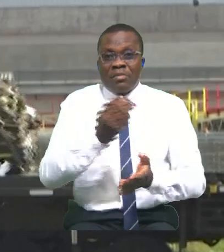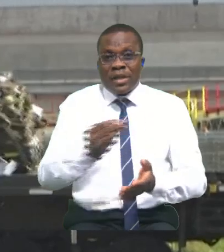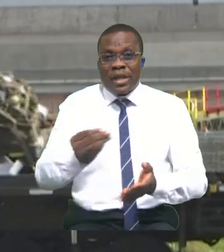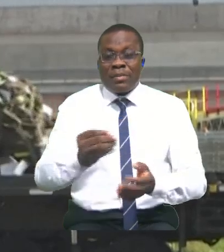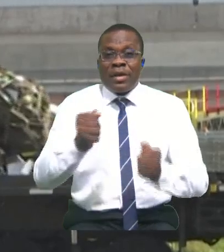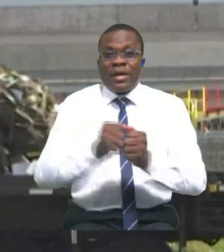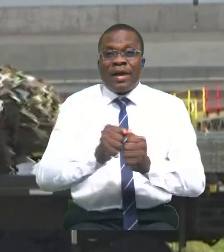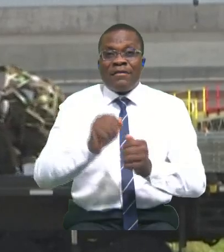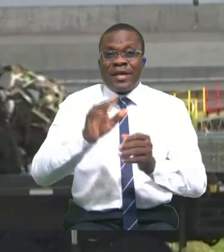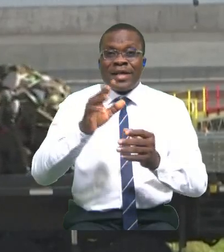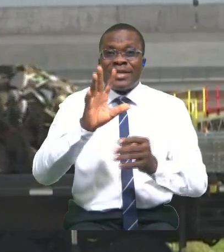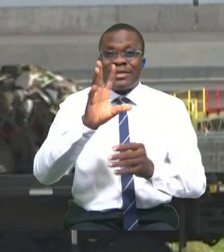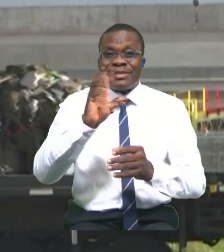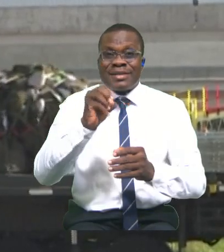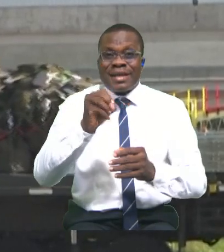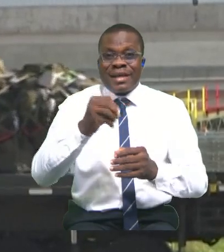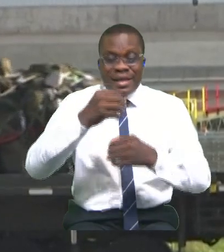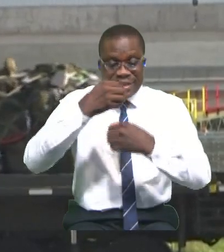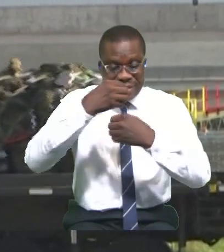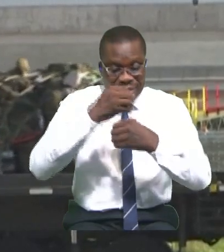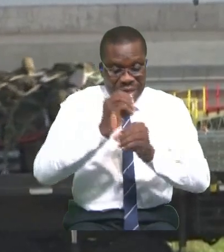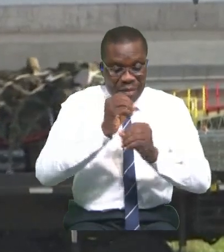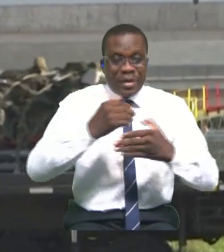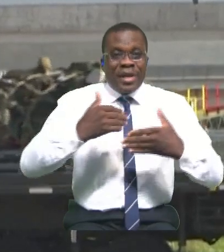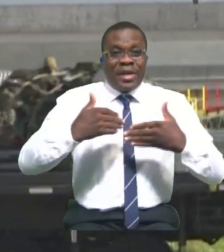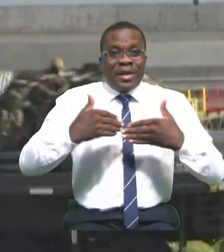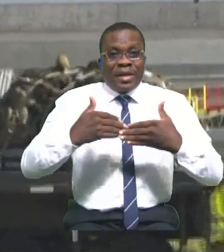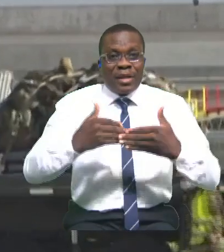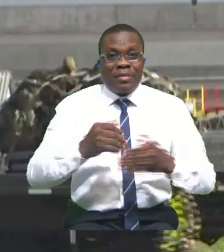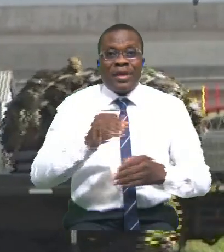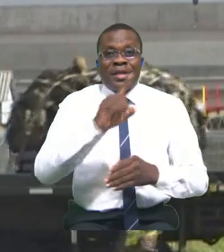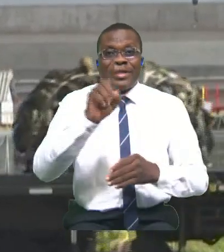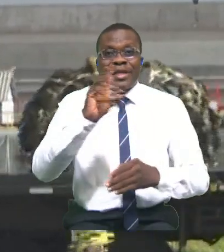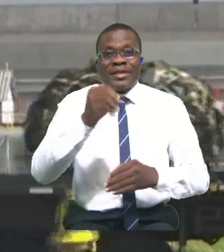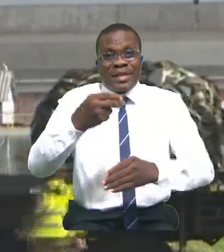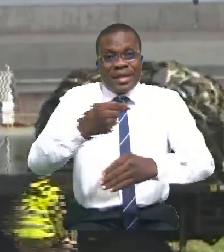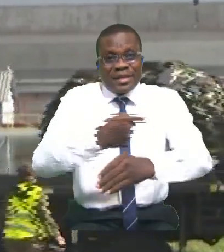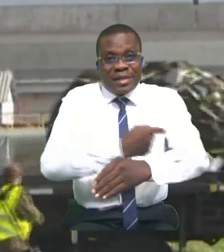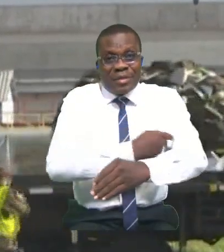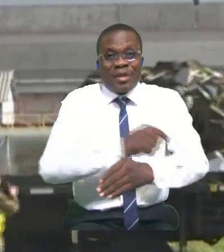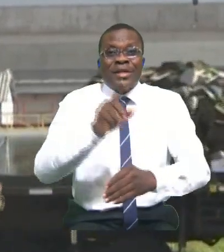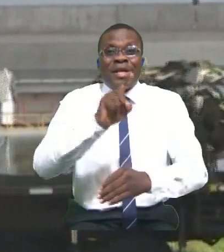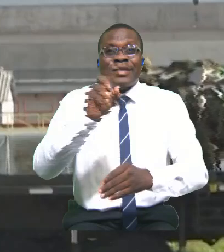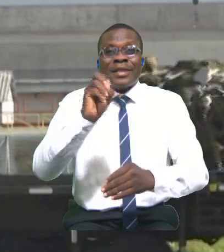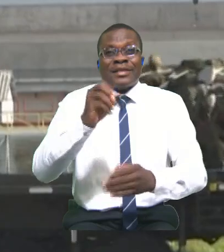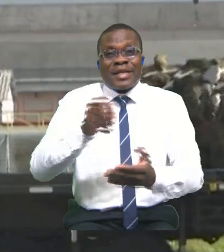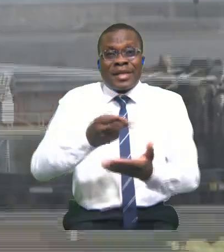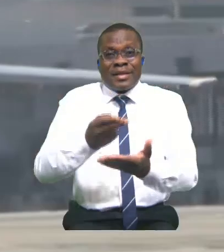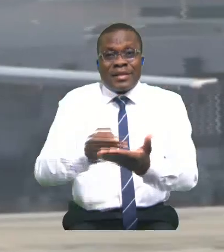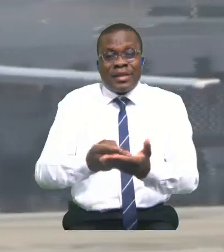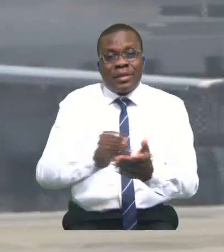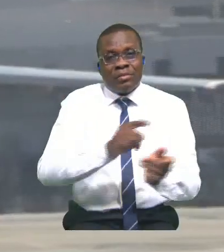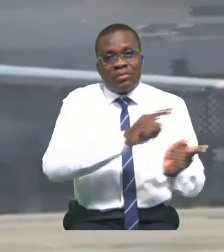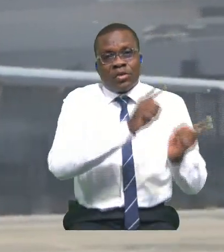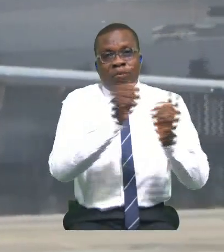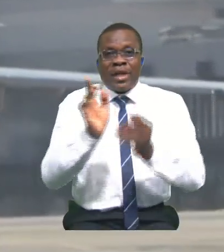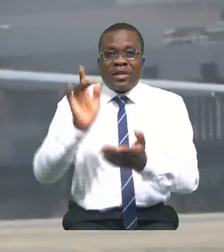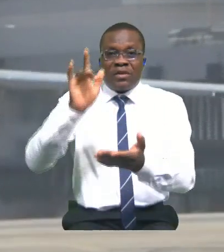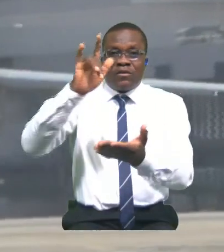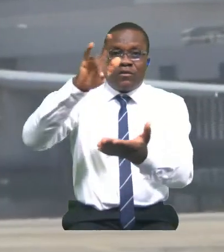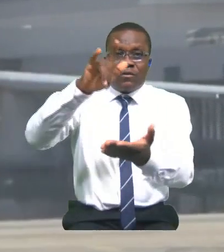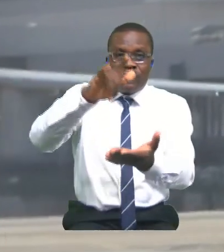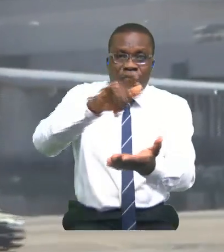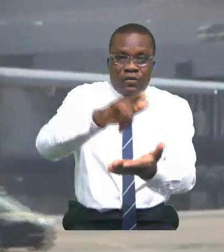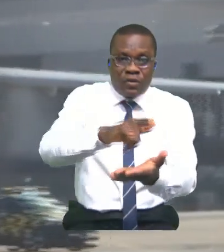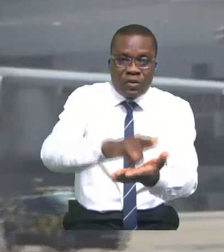appareils respiratoires 150 appareils de perfusion et 150 lits sont arrivés à Lisbonne au Portugal à bord de cet avion en